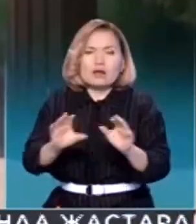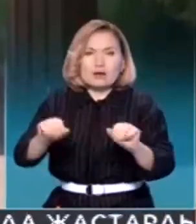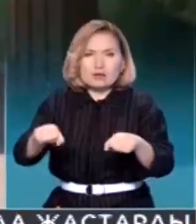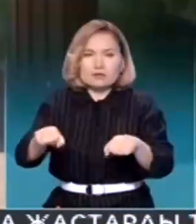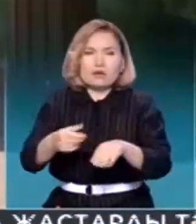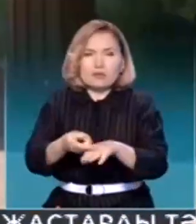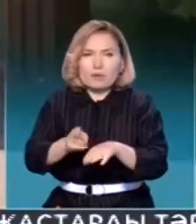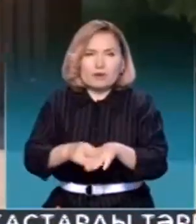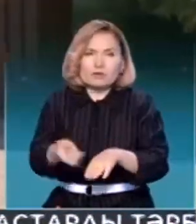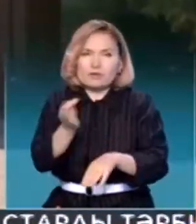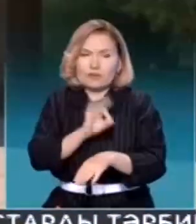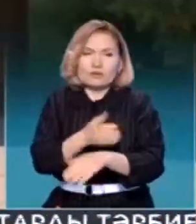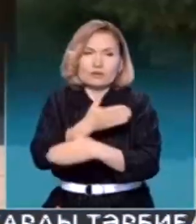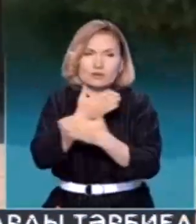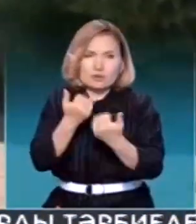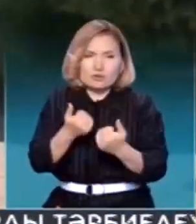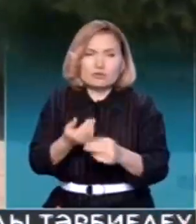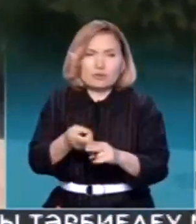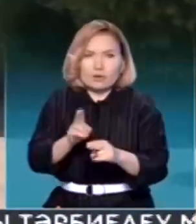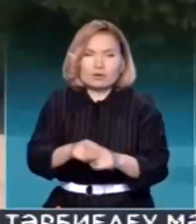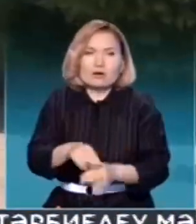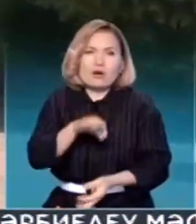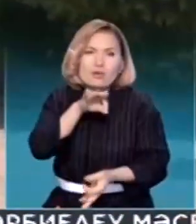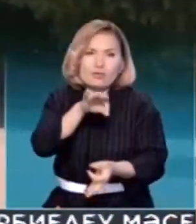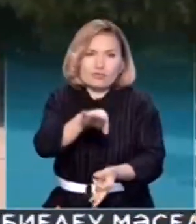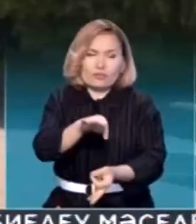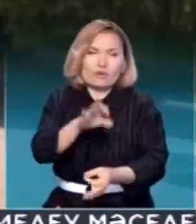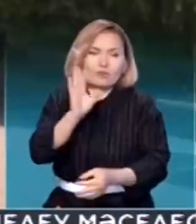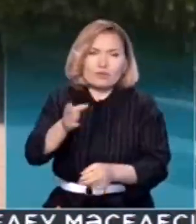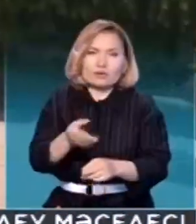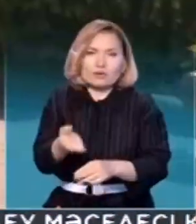жаяу жүрген дұрыс дейді тұрғындар. Ал кәсіпкерлер болса бұл